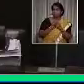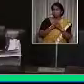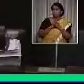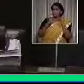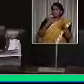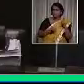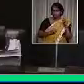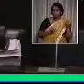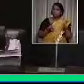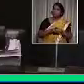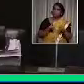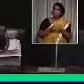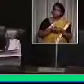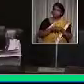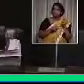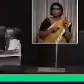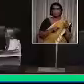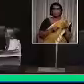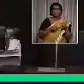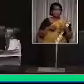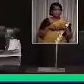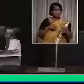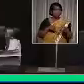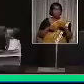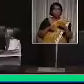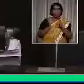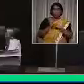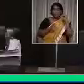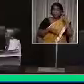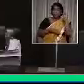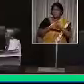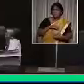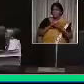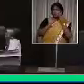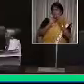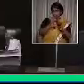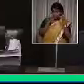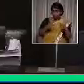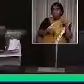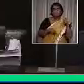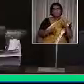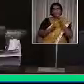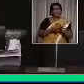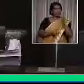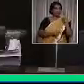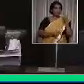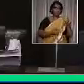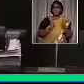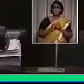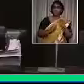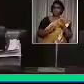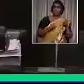ஒரு தேசிய திட்டத்தை வகுத்து எதிர்காலத்தில் எவ்வாறு அதை தடுக்கலாம் என்று இந்த ஜனாதிபதி அவர்கள் முன்னெடுக்க வேண்டும் என்று நாங்கள் வேண்டுகோள் விடுக்கின்றோம். அதே